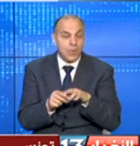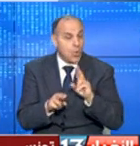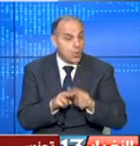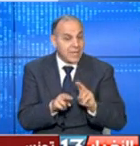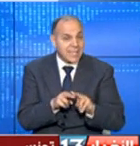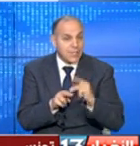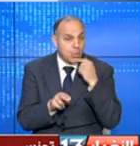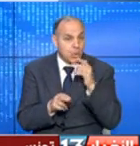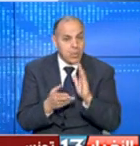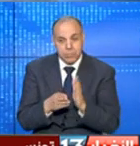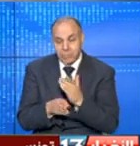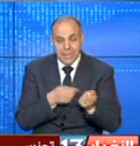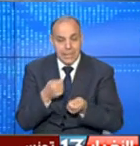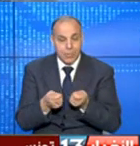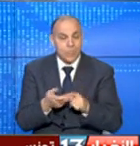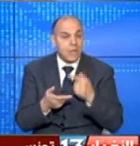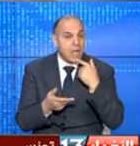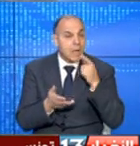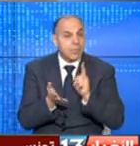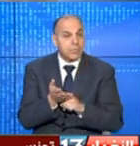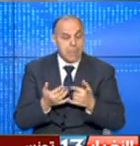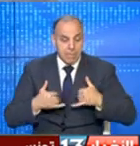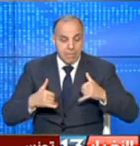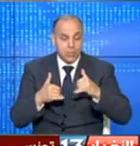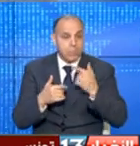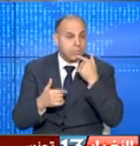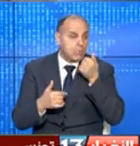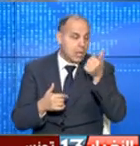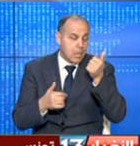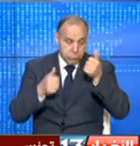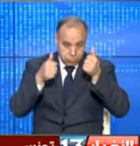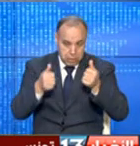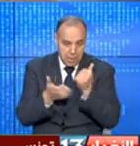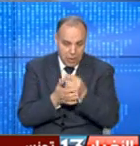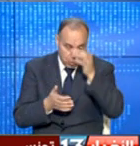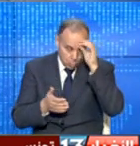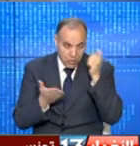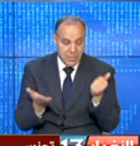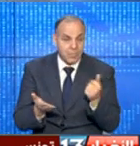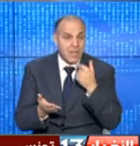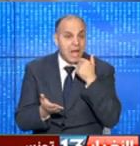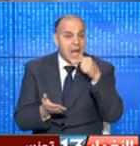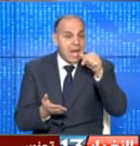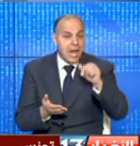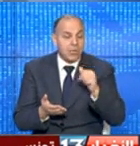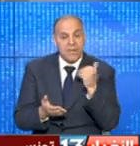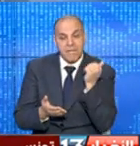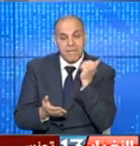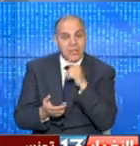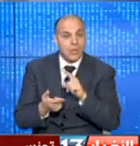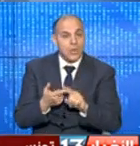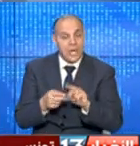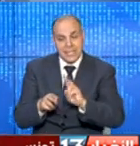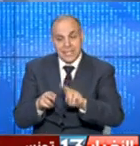مناخ دفع الاستثمار وشدد المجلس في بيان اصدره البنك المركزي التونسي على ضروره التسريع في القيام